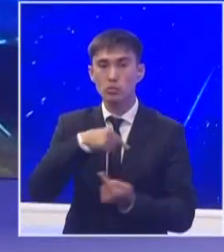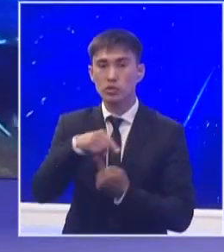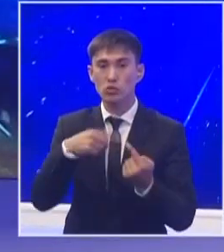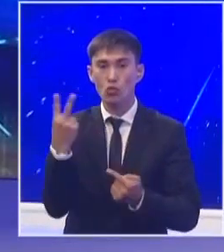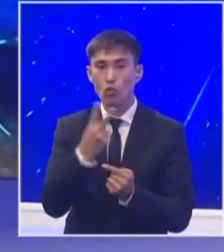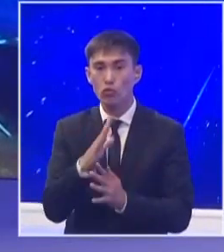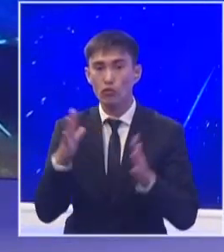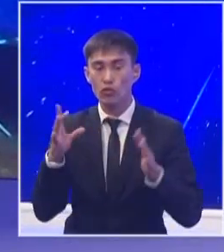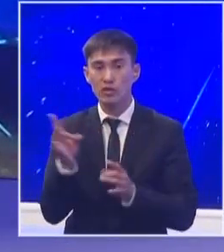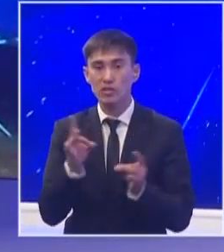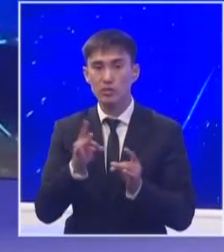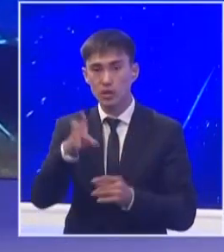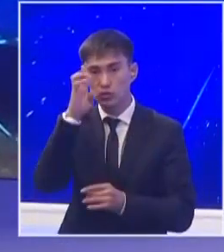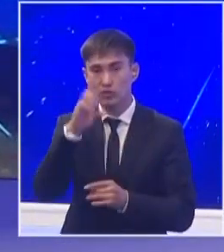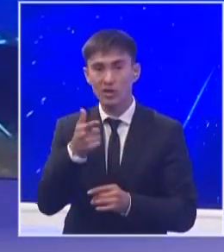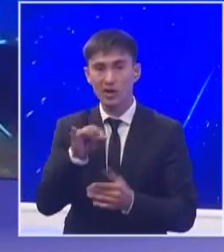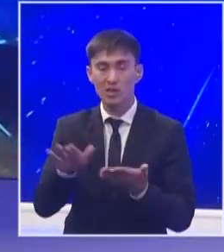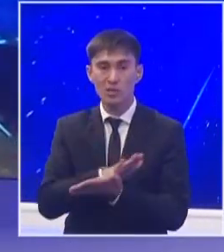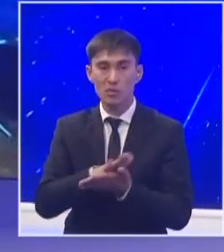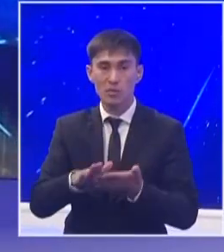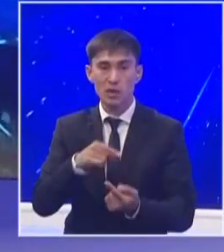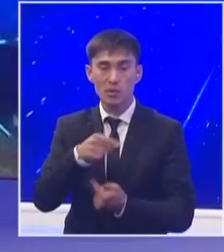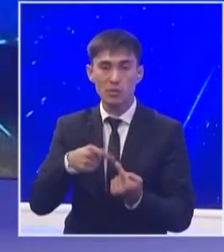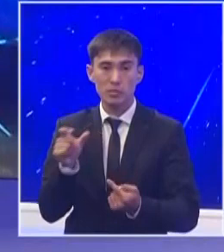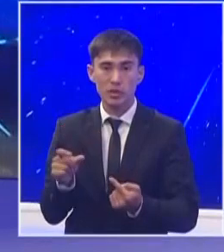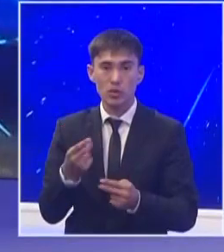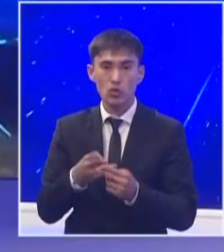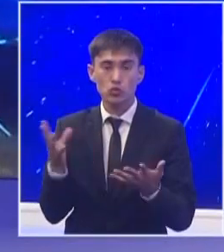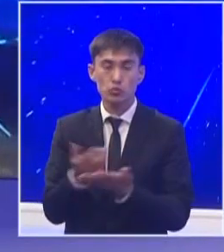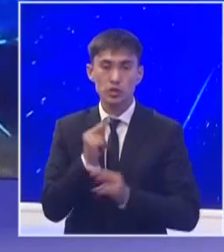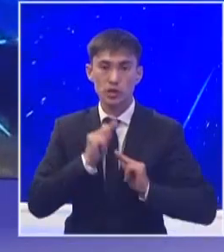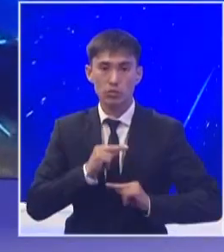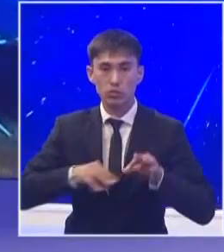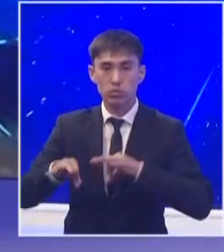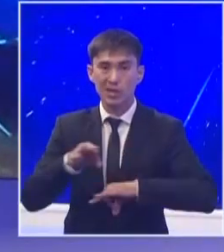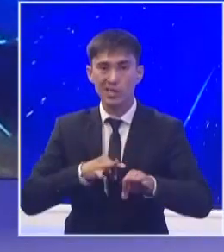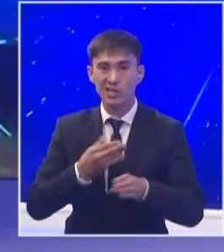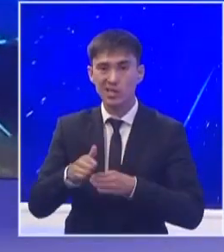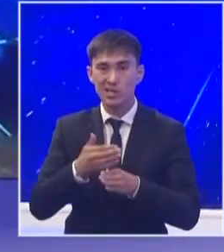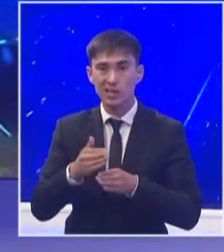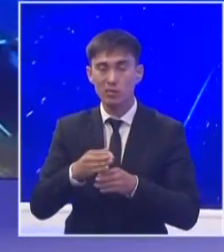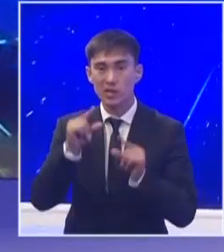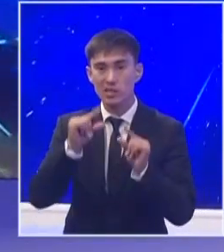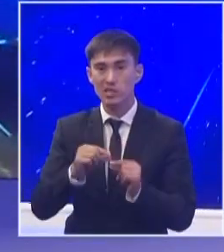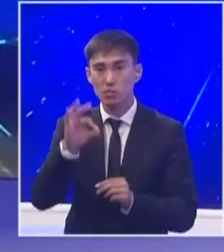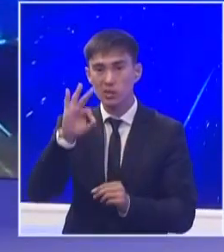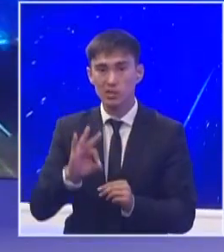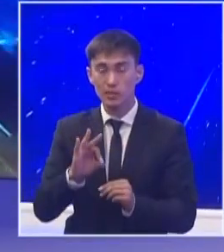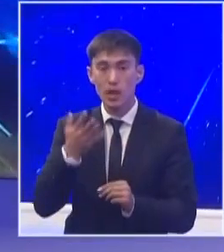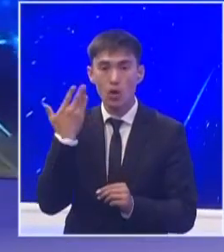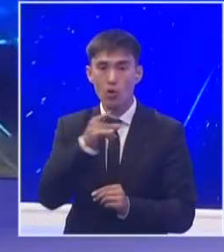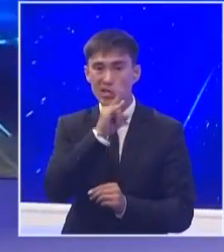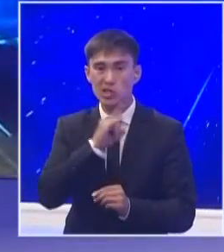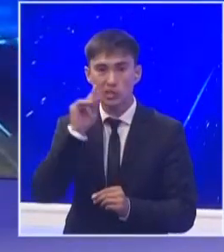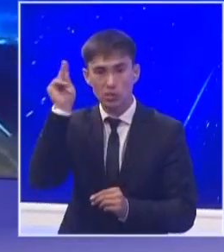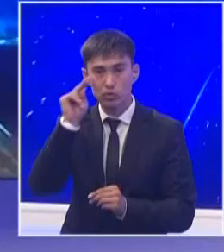размер государственного гранта для предпринимателей. Кроме того, успешно работает проект кредитования под низкий процент. Легко ли